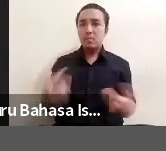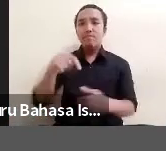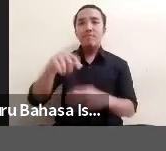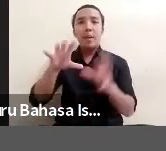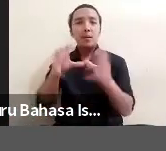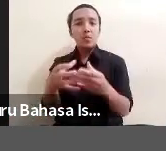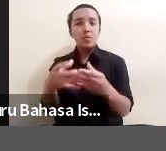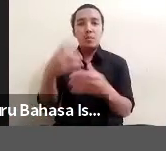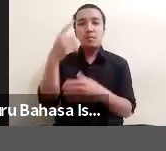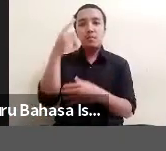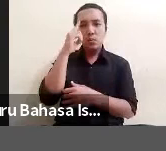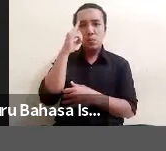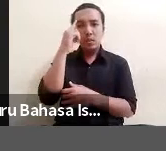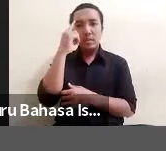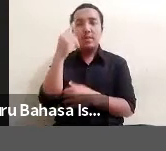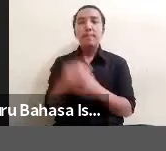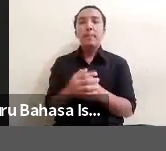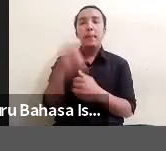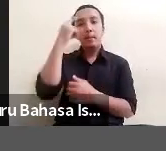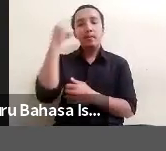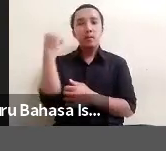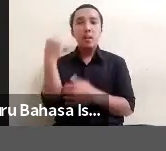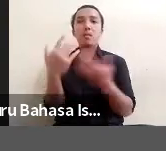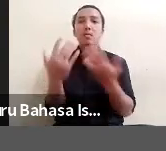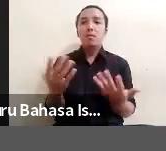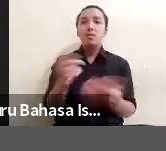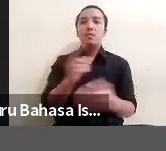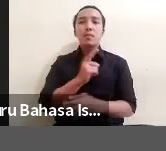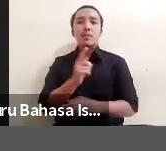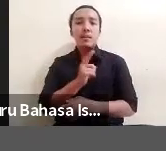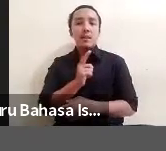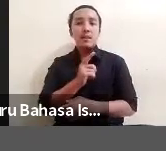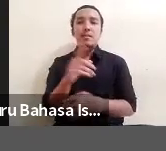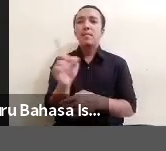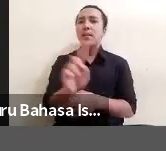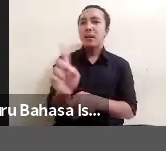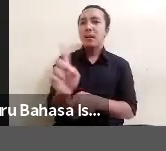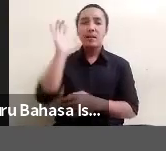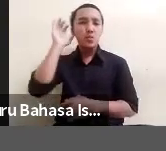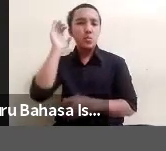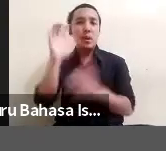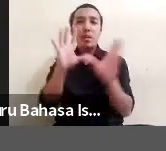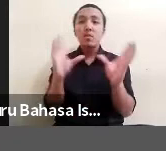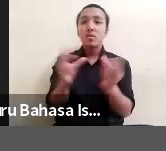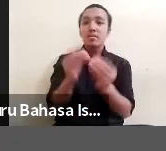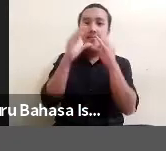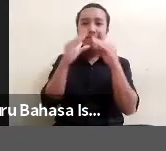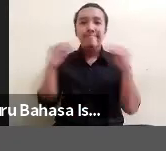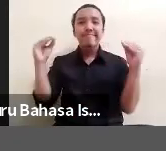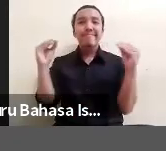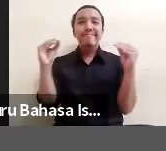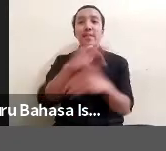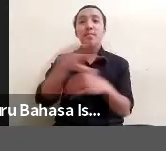pihak swasta, di mana isu-isu inklusi yang ramah bagi semua orang ini